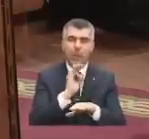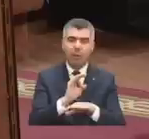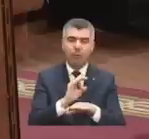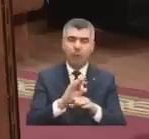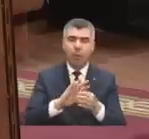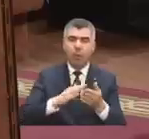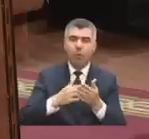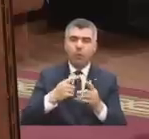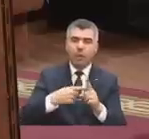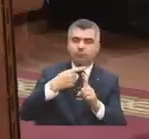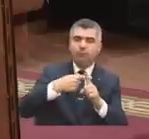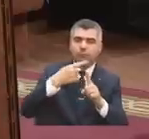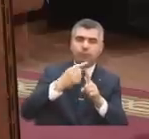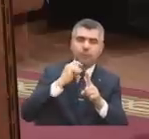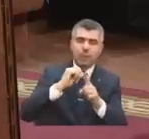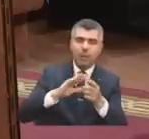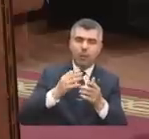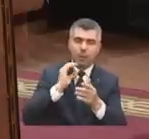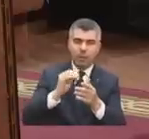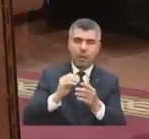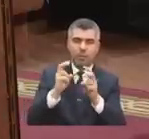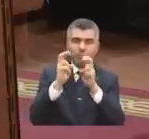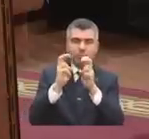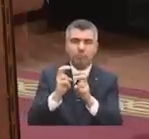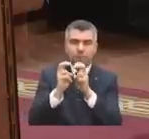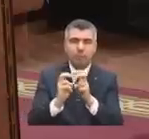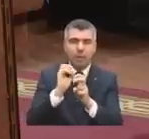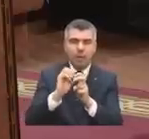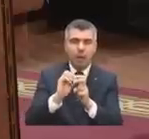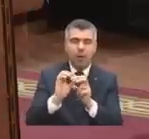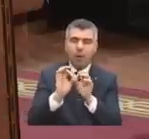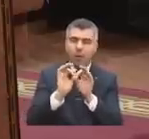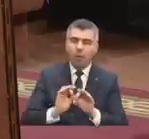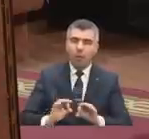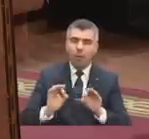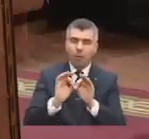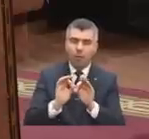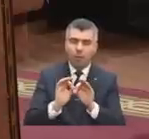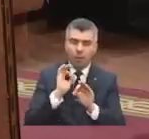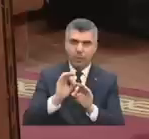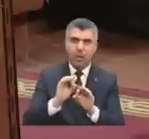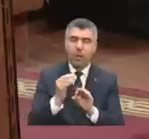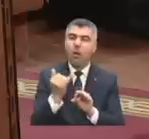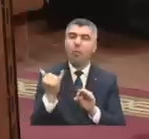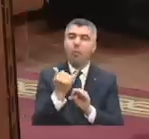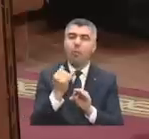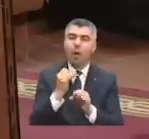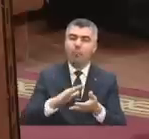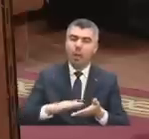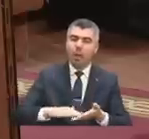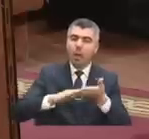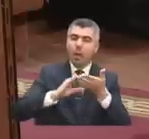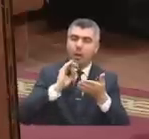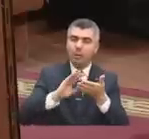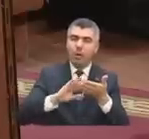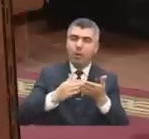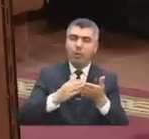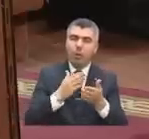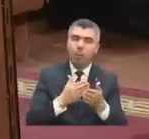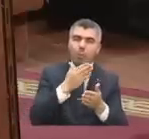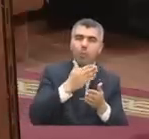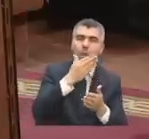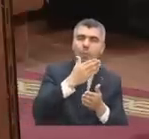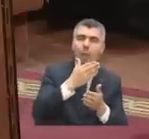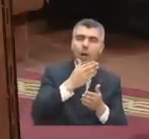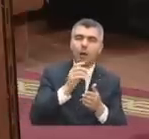التجاوز اوجه العجوه النقص التي تحد من فعاليتها اللازمه لتحقيق المردوديه